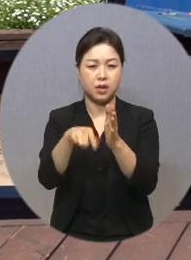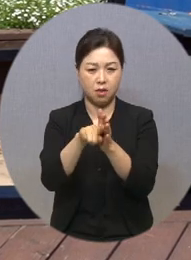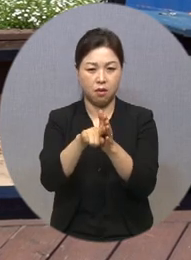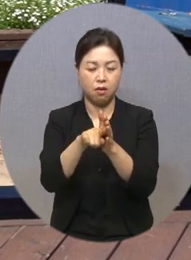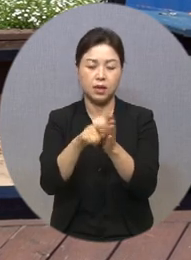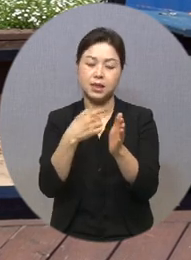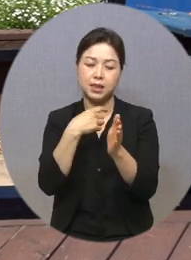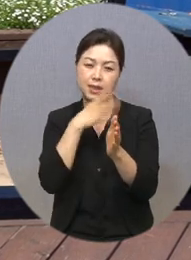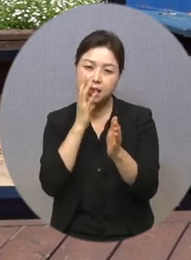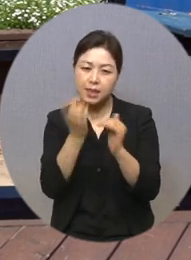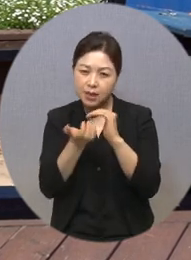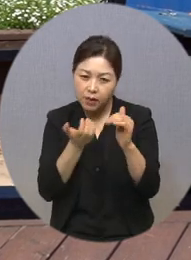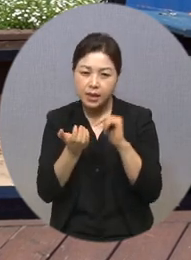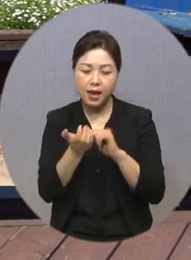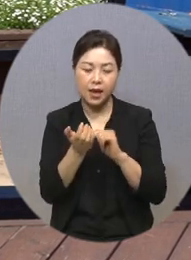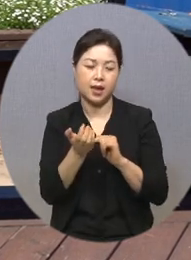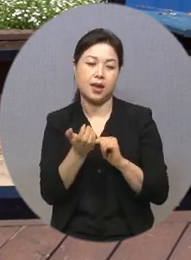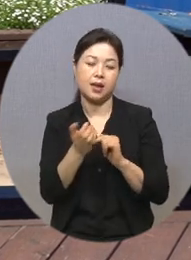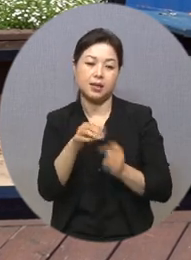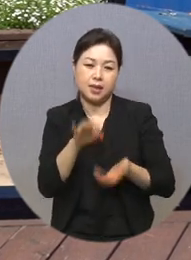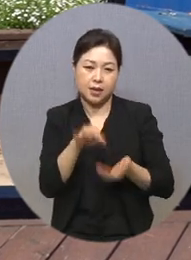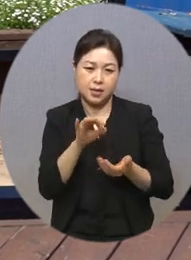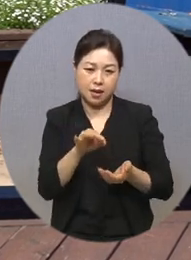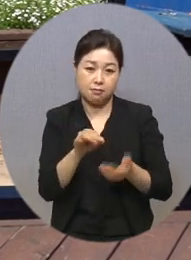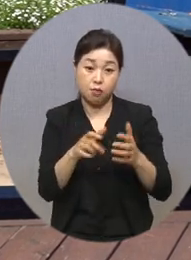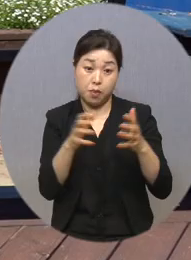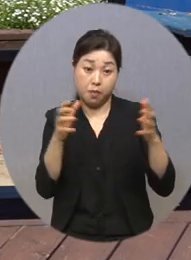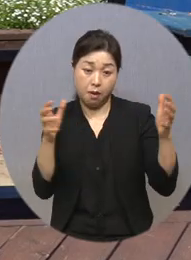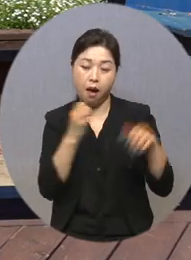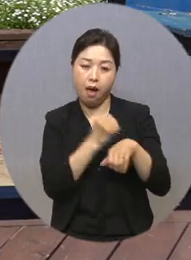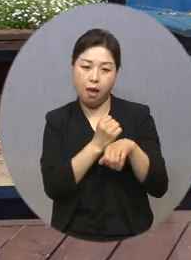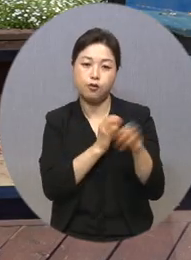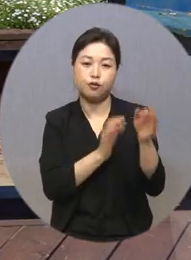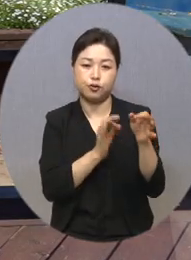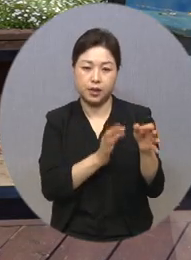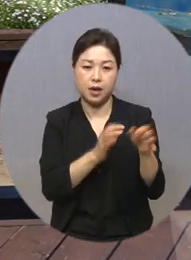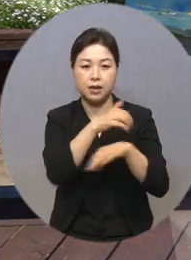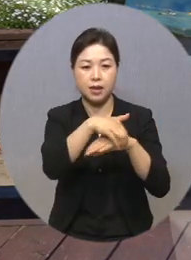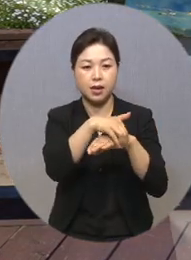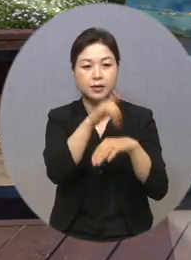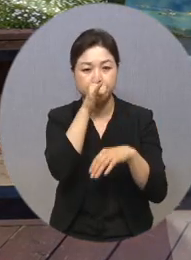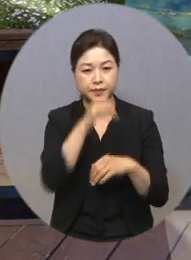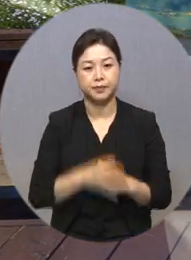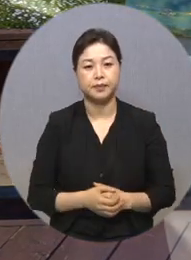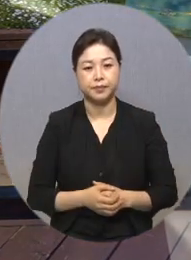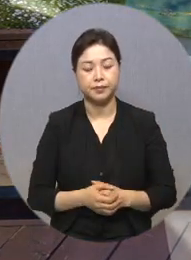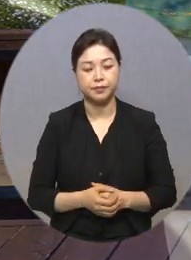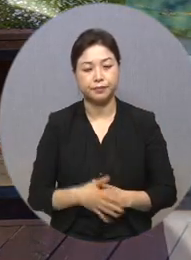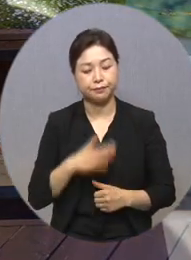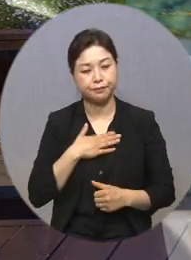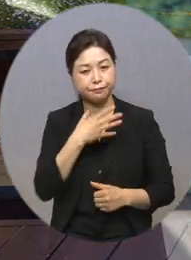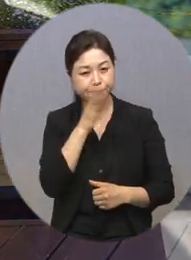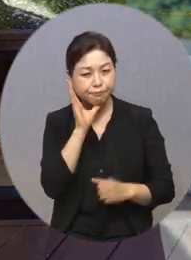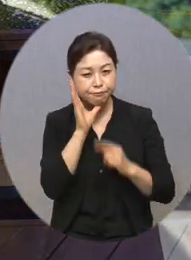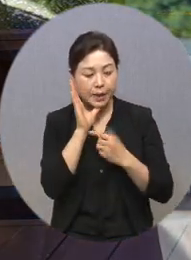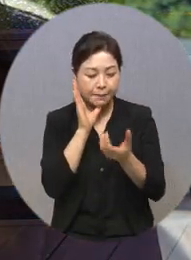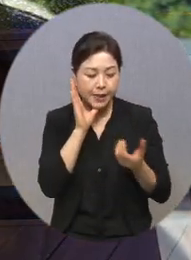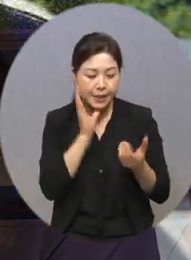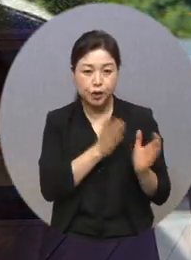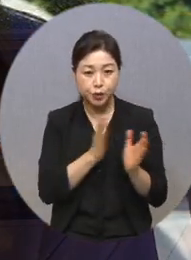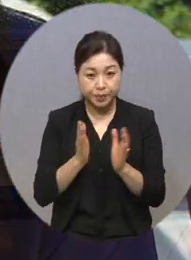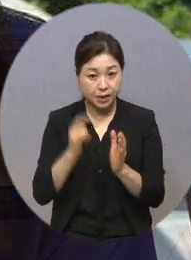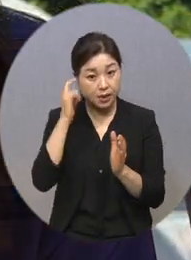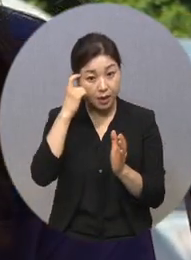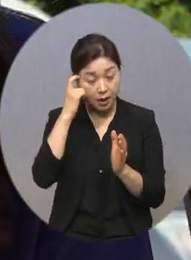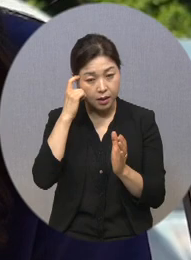위해서 자산을 불리려고 투자를 하고 있는 것 같아요. 근데 저희가 노후 대비라고 생각을